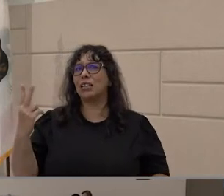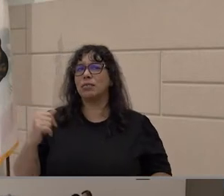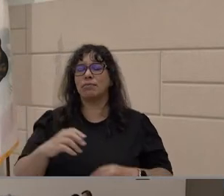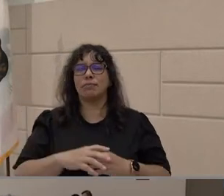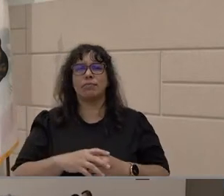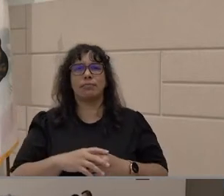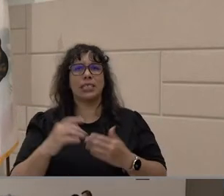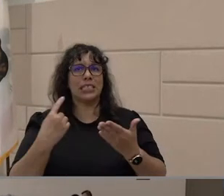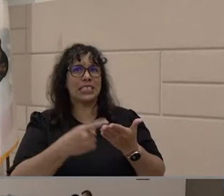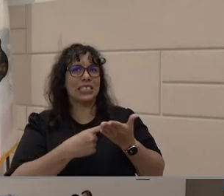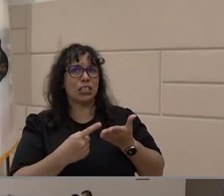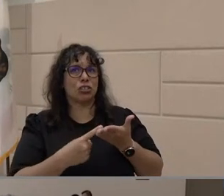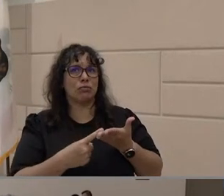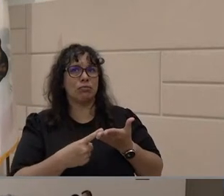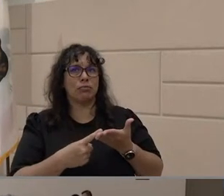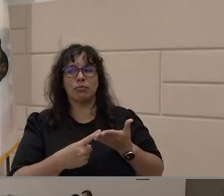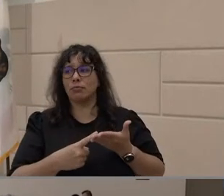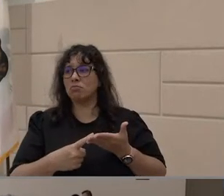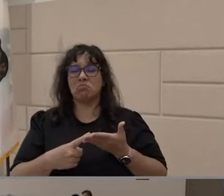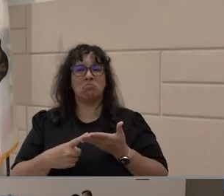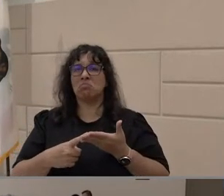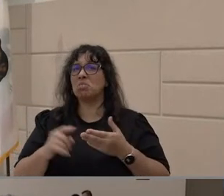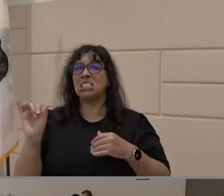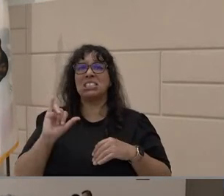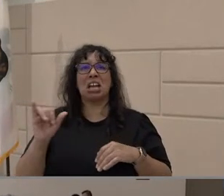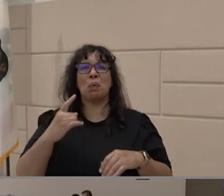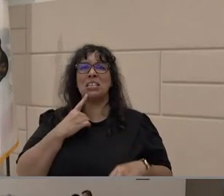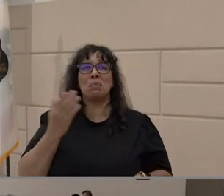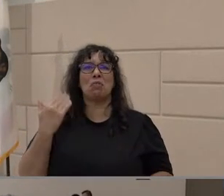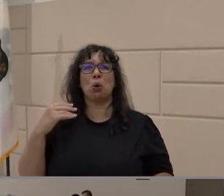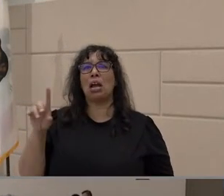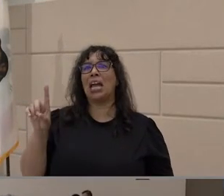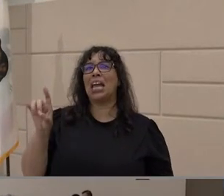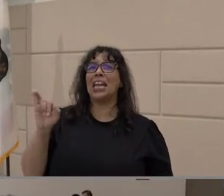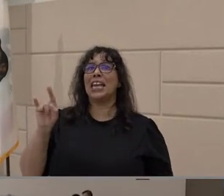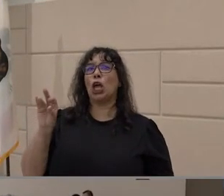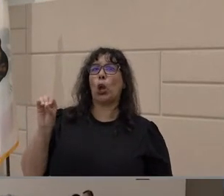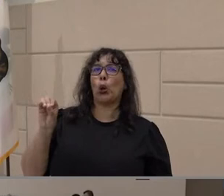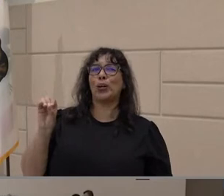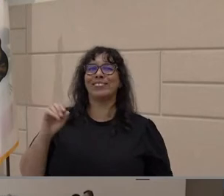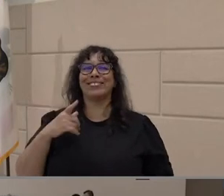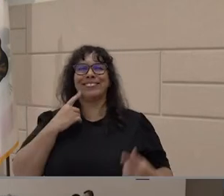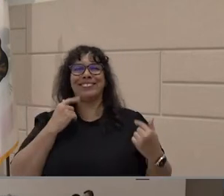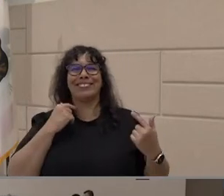នឹងការគ្រប់គ្រងទៅលើអសេចក្តីព្រៀងច្បាប់នេះ